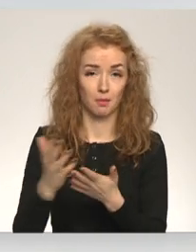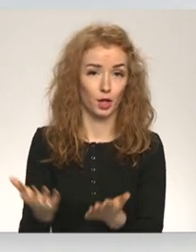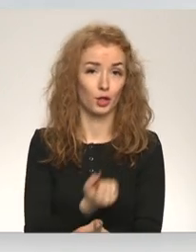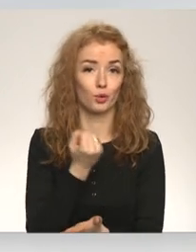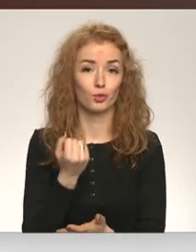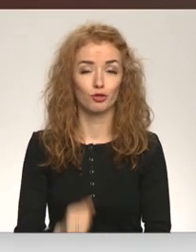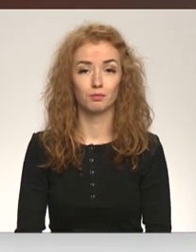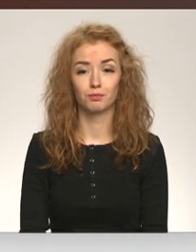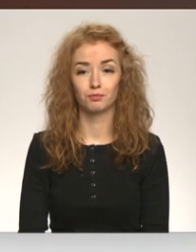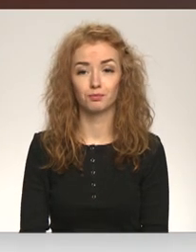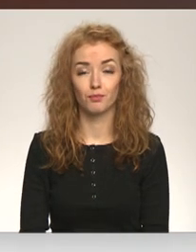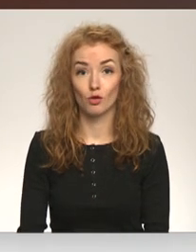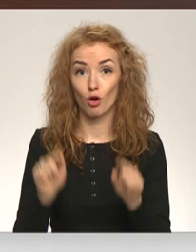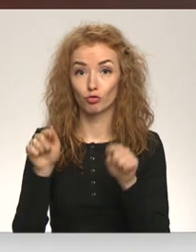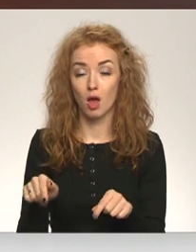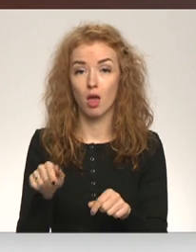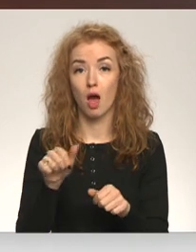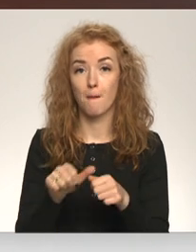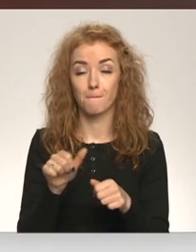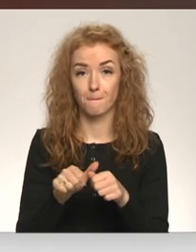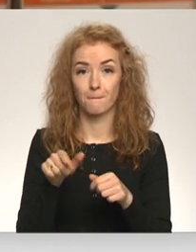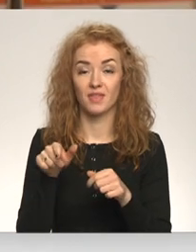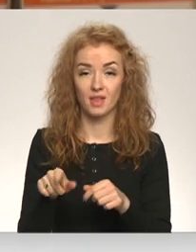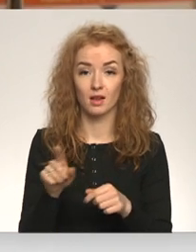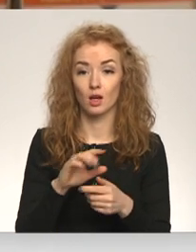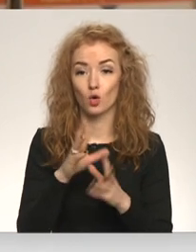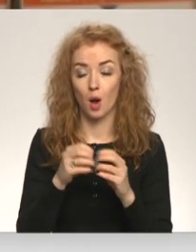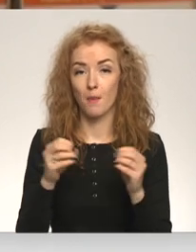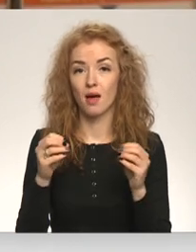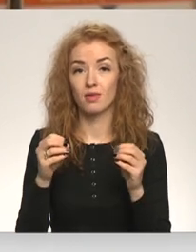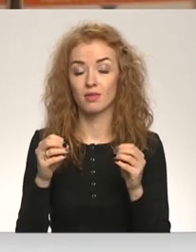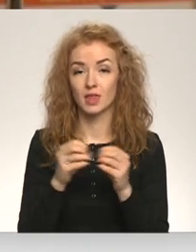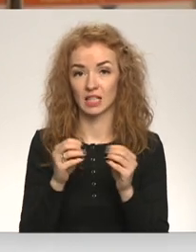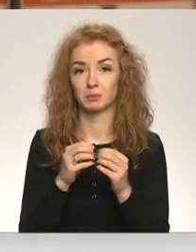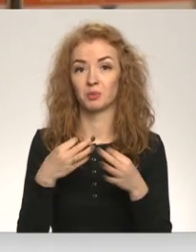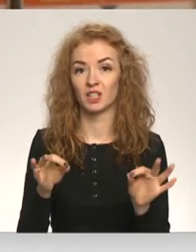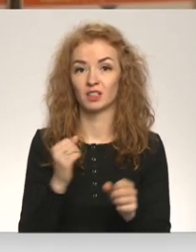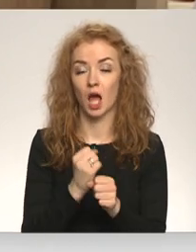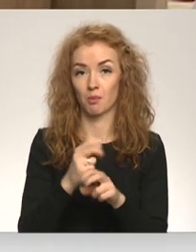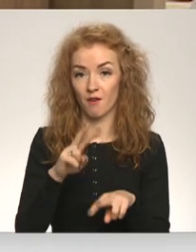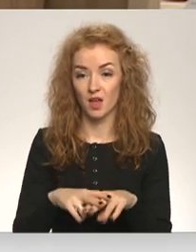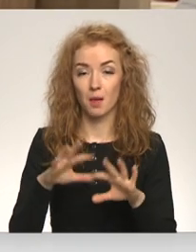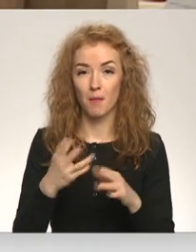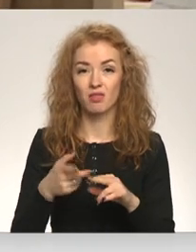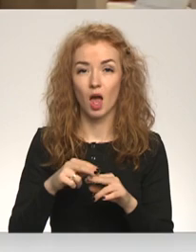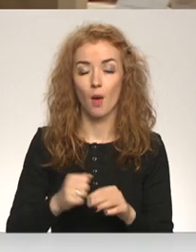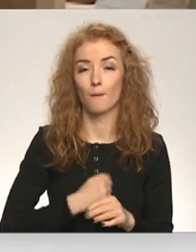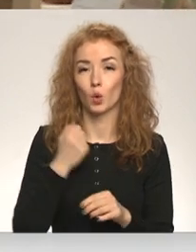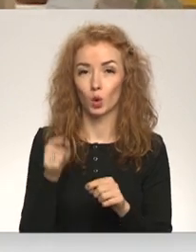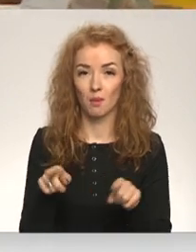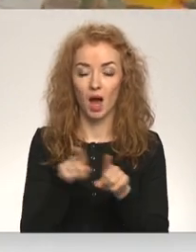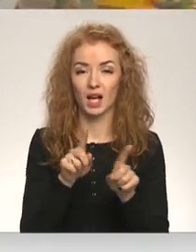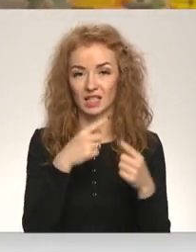atrast. Konkrētajā aptieku tīklā šobrīd vien ir 10 000 brīvas vakances, bet ar tādām grūtībām saskaras arī